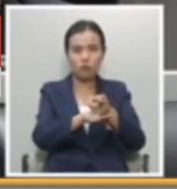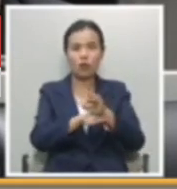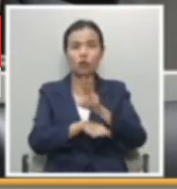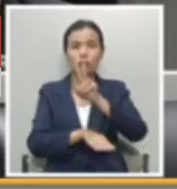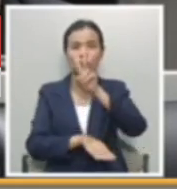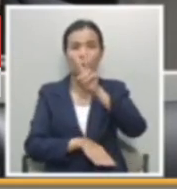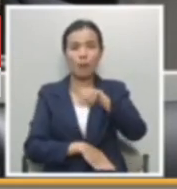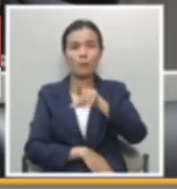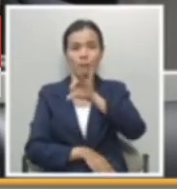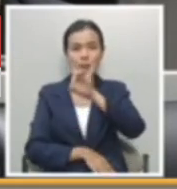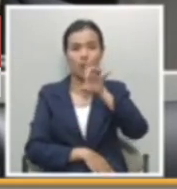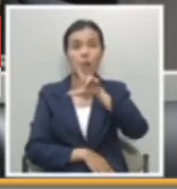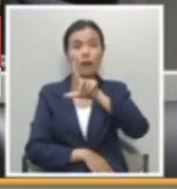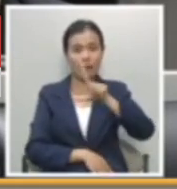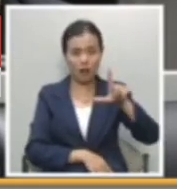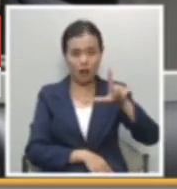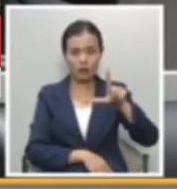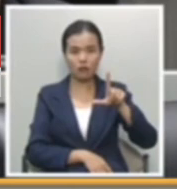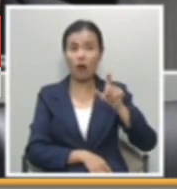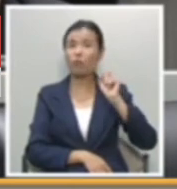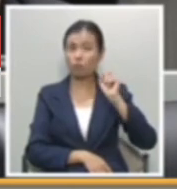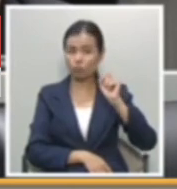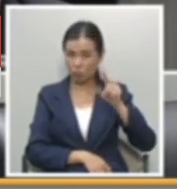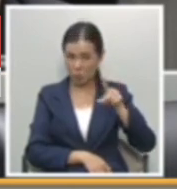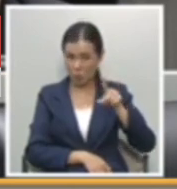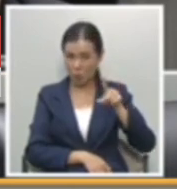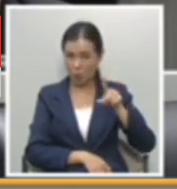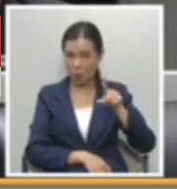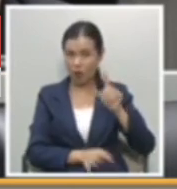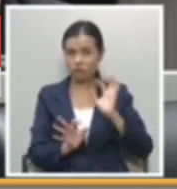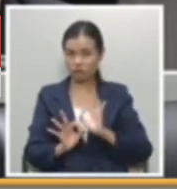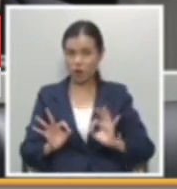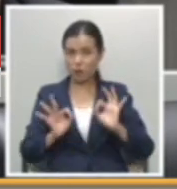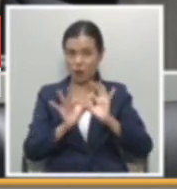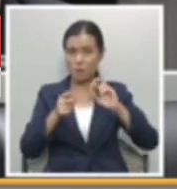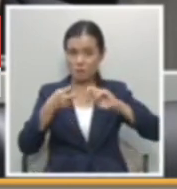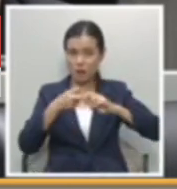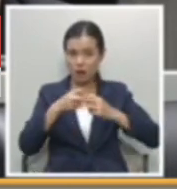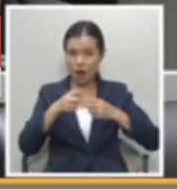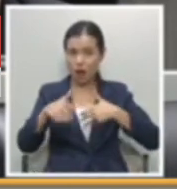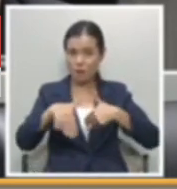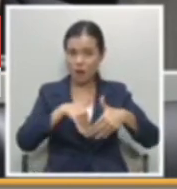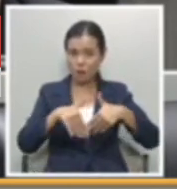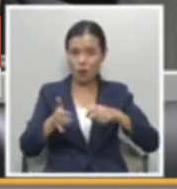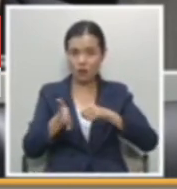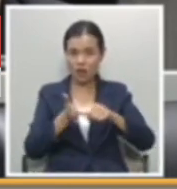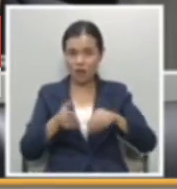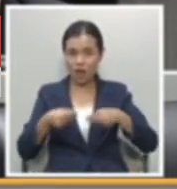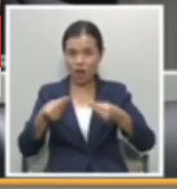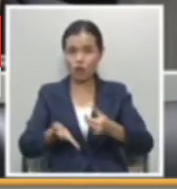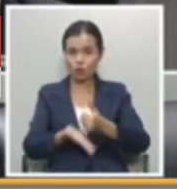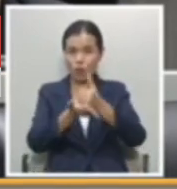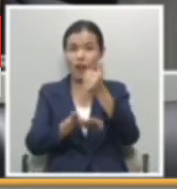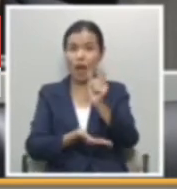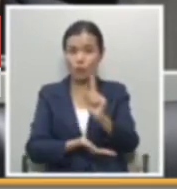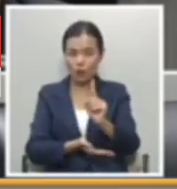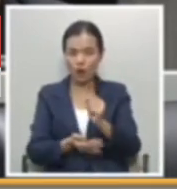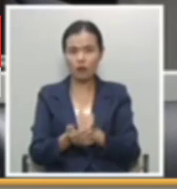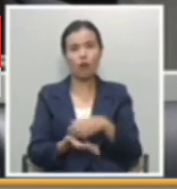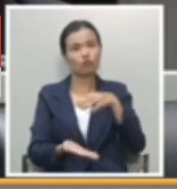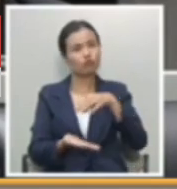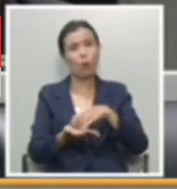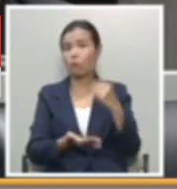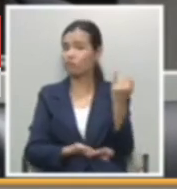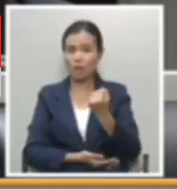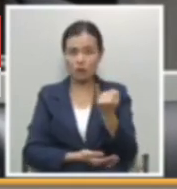าทมันฉุกเฉินและจำเป็นมันแก้ไขปัญหาความเดือดร้อนพี่น้องประชาชนตรงไหนเป็นความโชคร้ายของรัฐบา